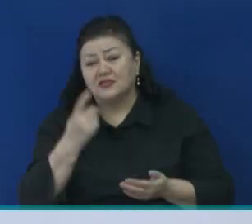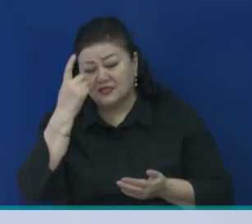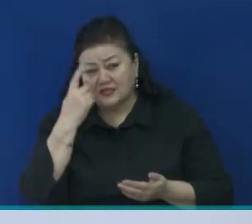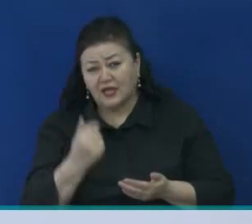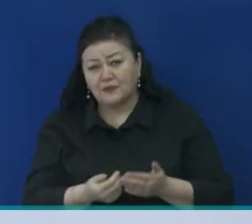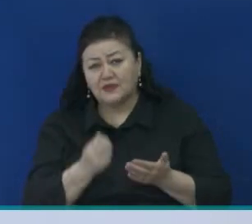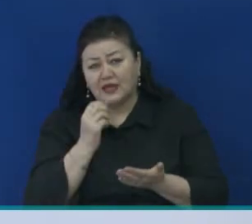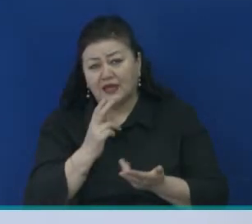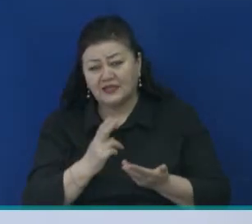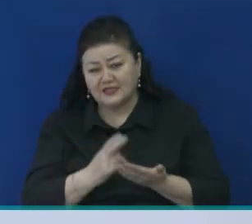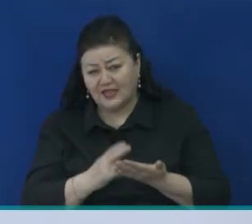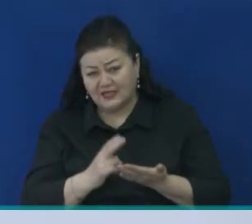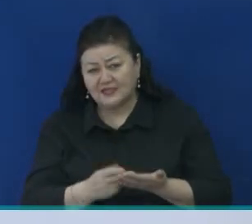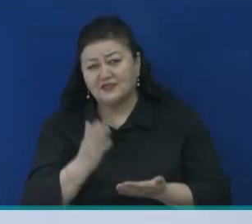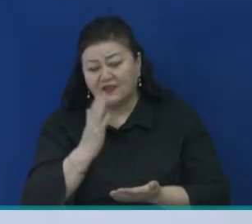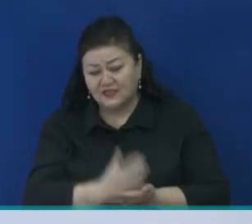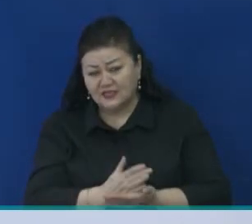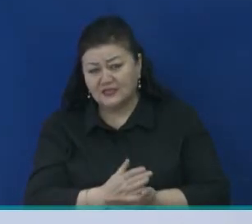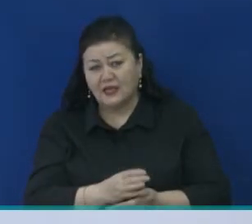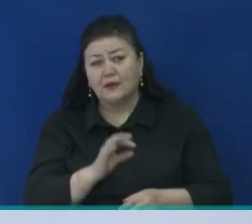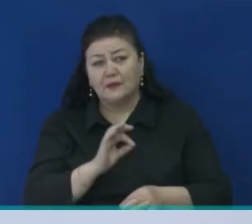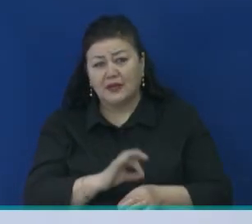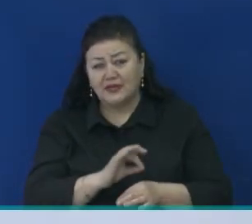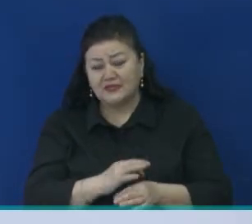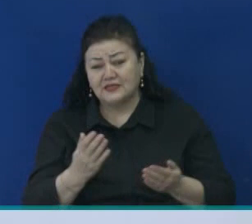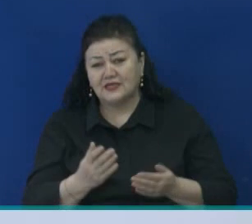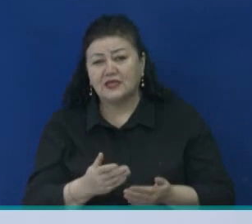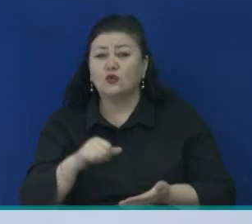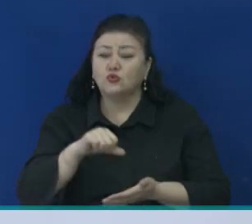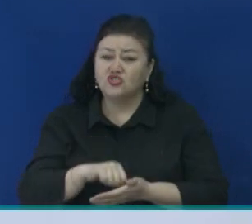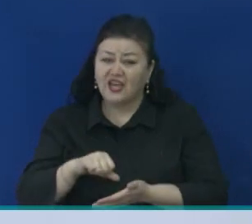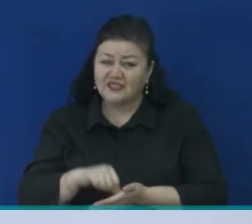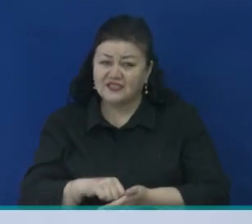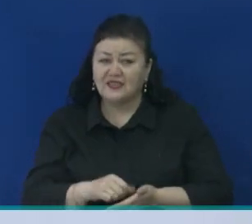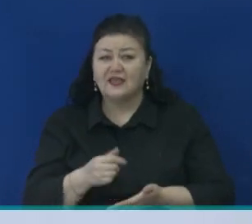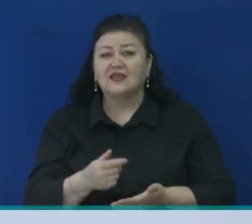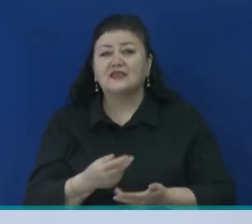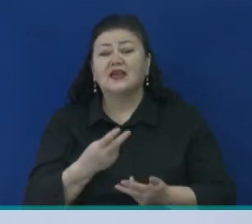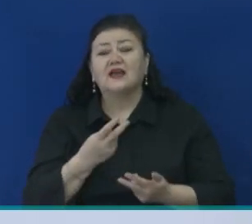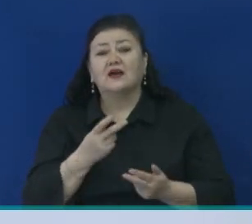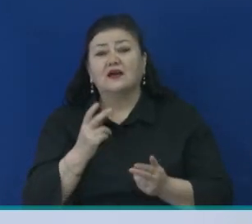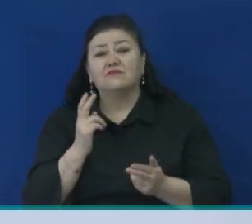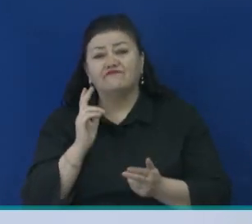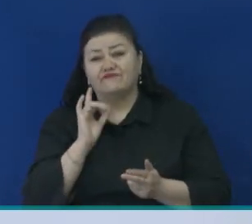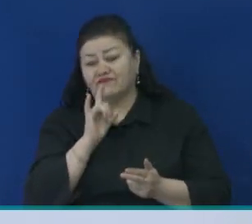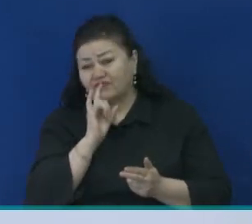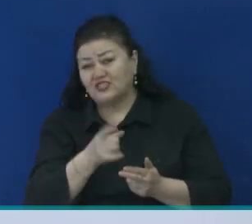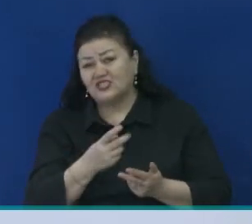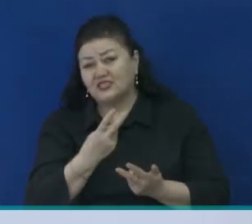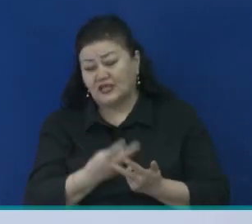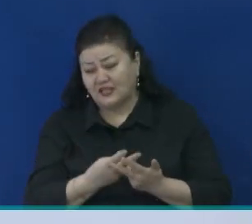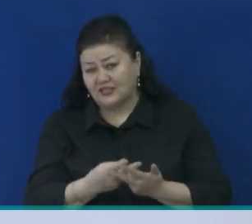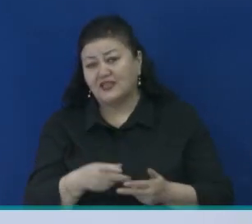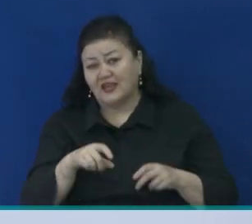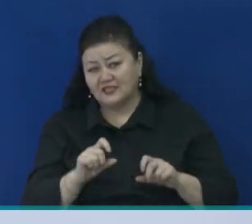азаматтың жұбайларына 150 мың теңгеден аударылады. Соғыс жылдарында тылдағы қажырлы еңбегімен мінсіз әскери қызмет